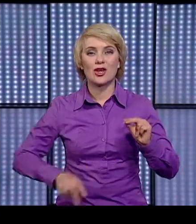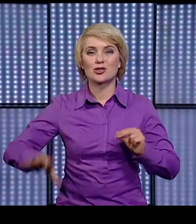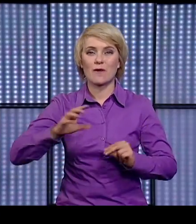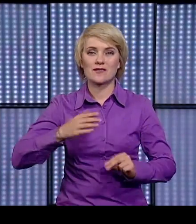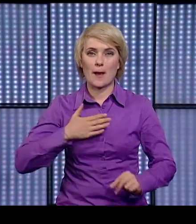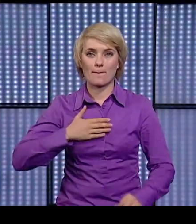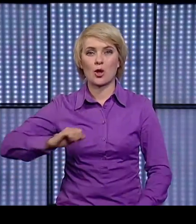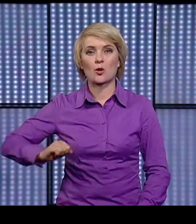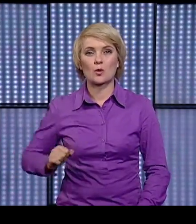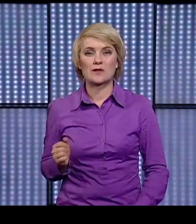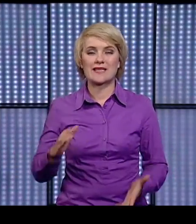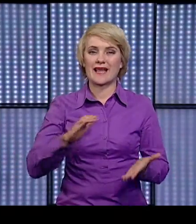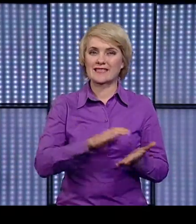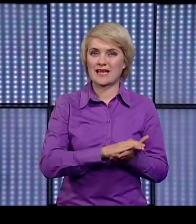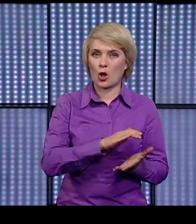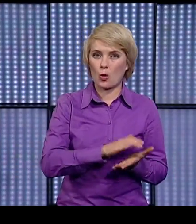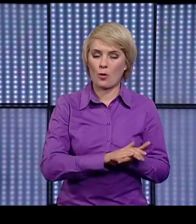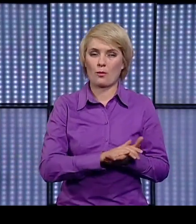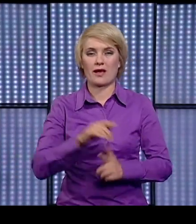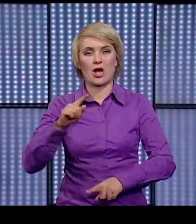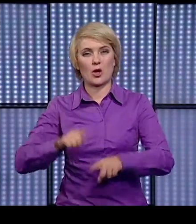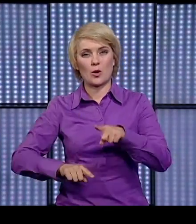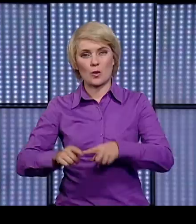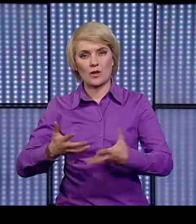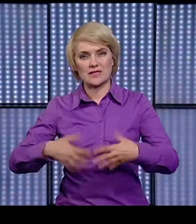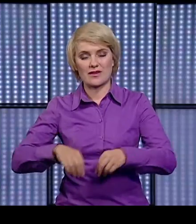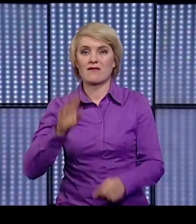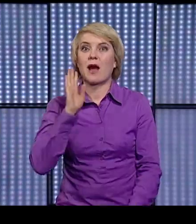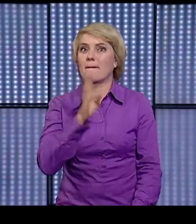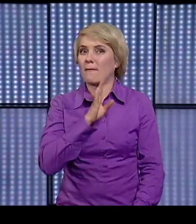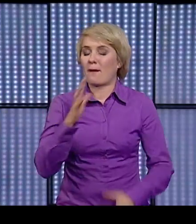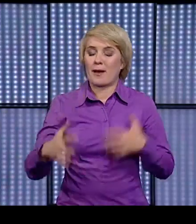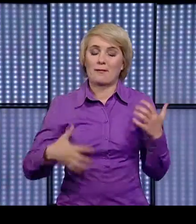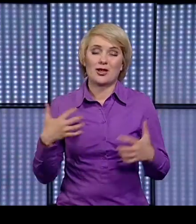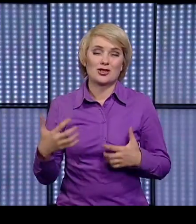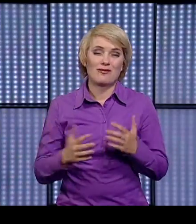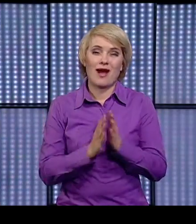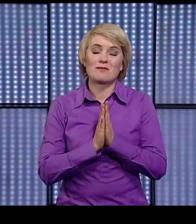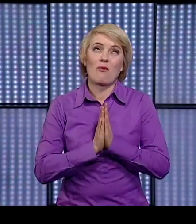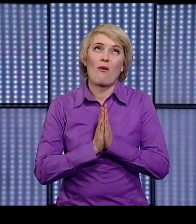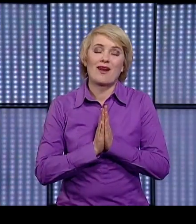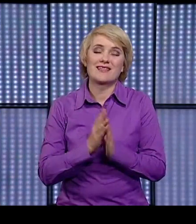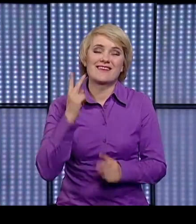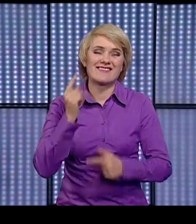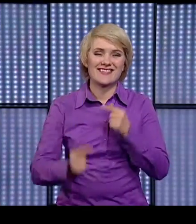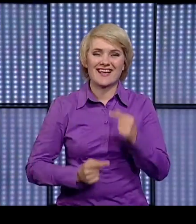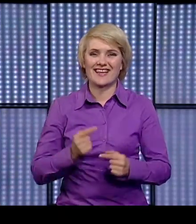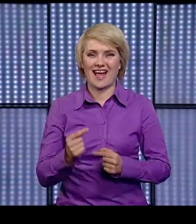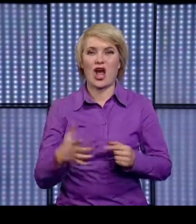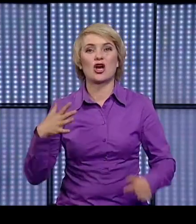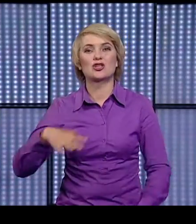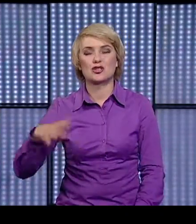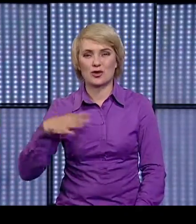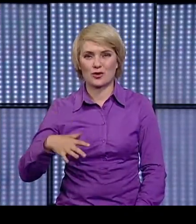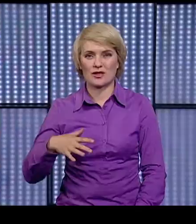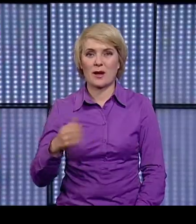друзей, знакомых, родственников. Мама переживает, молится, всегда ждет.